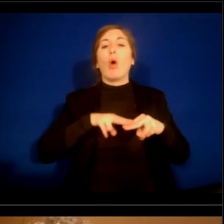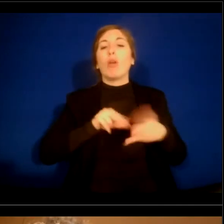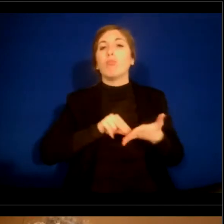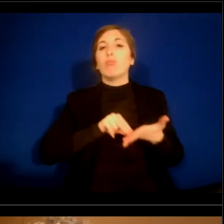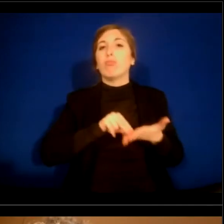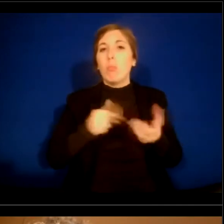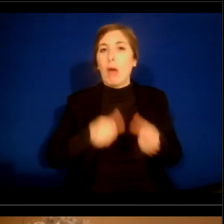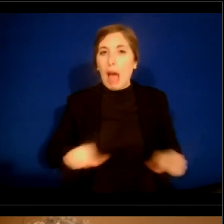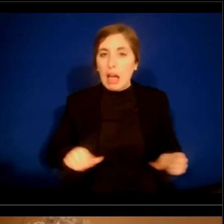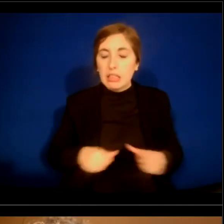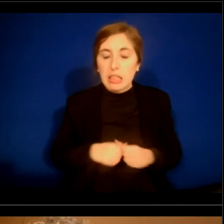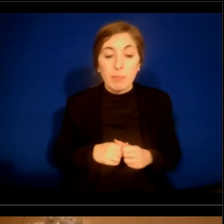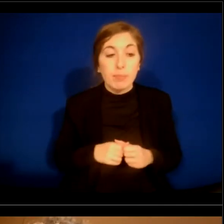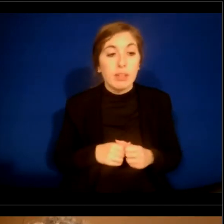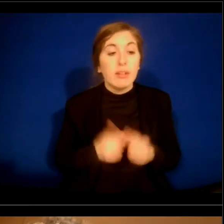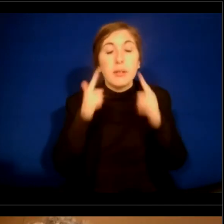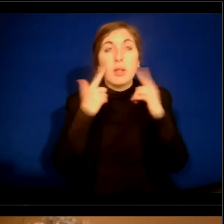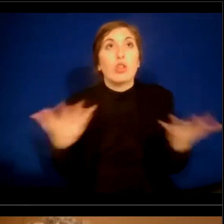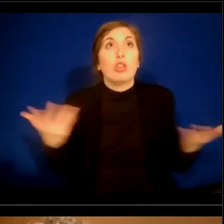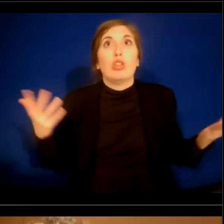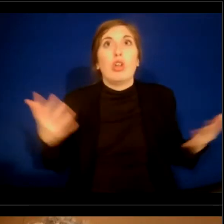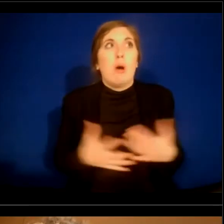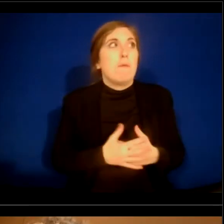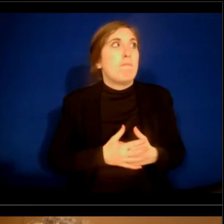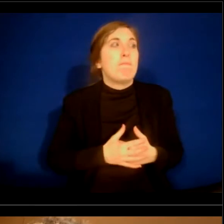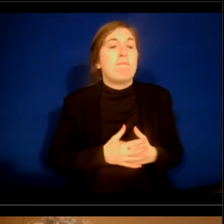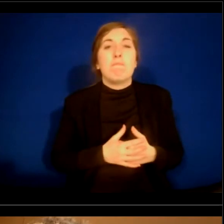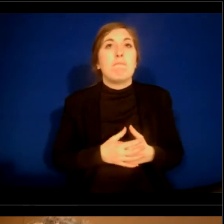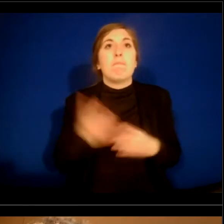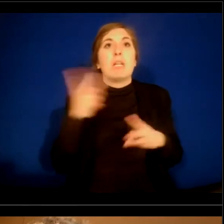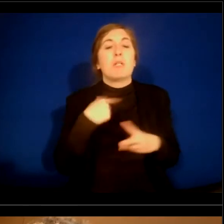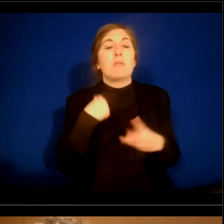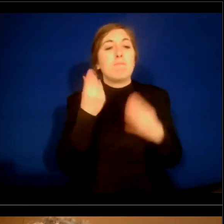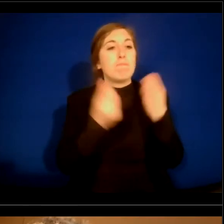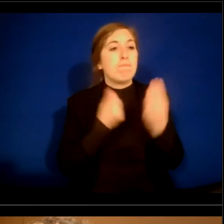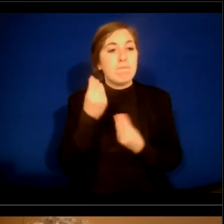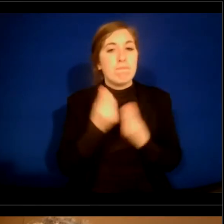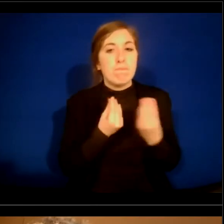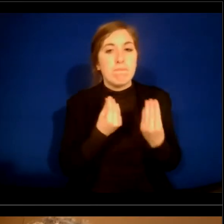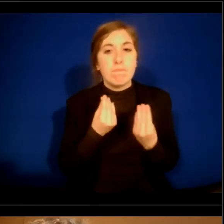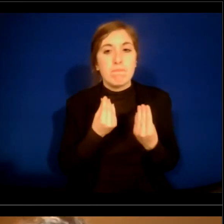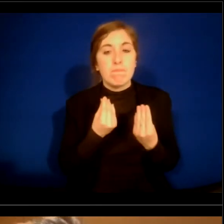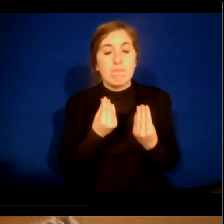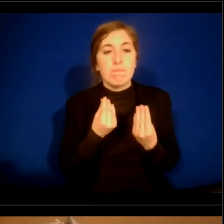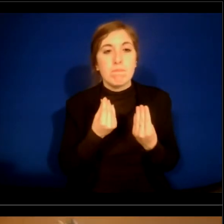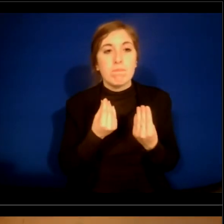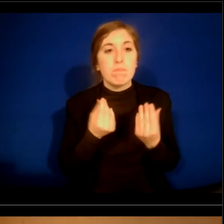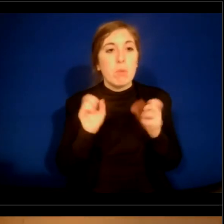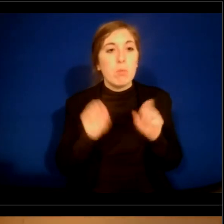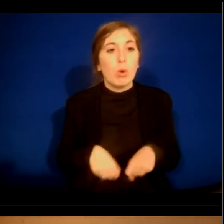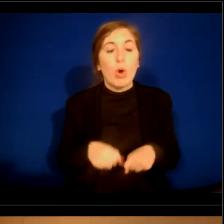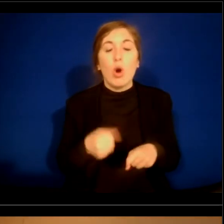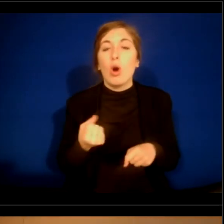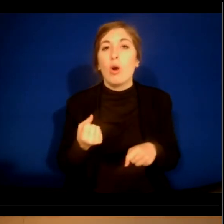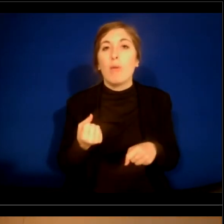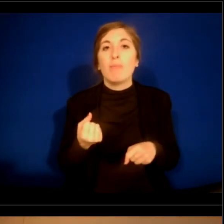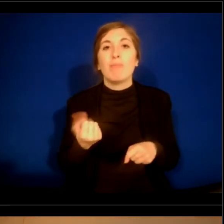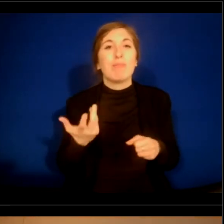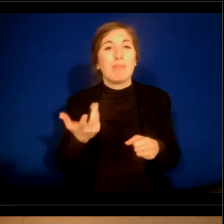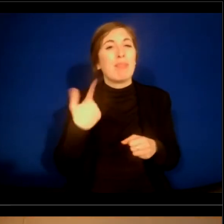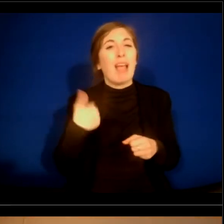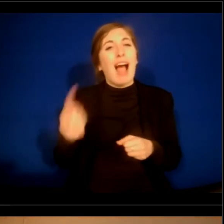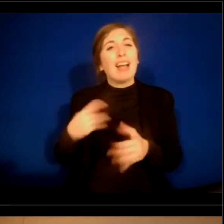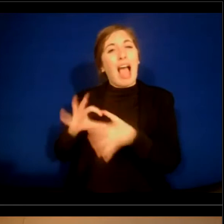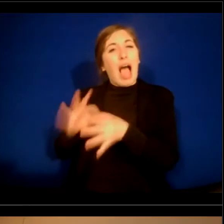ecco. Perché dall'altra parte mi viene anche da pensare al fatto che amici mi stanno